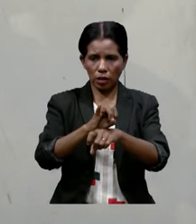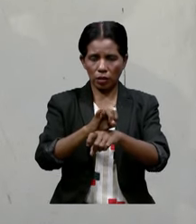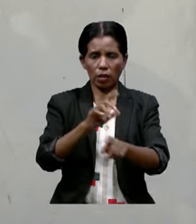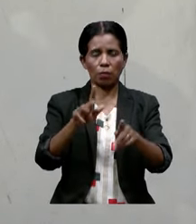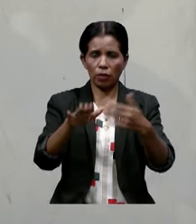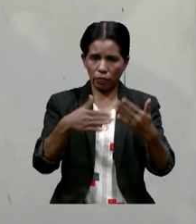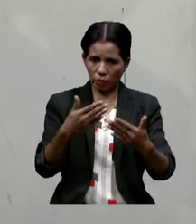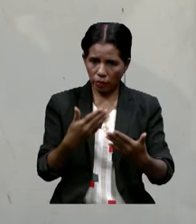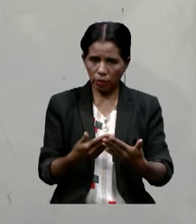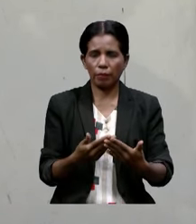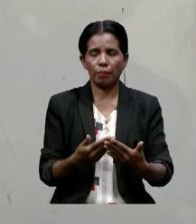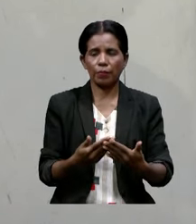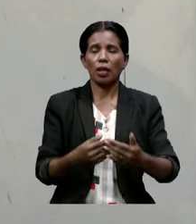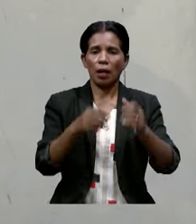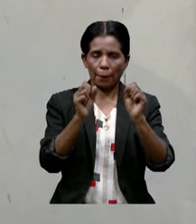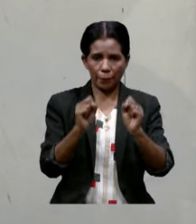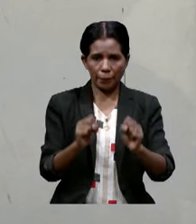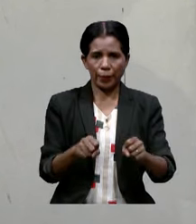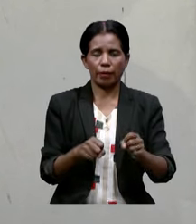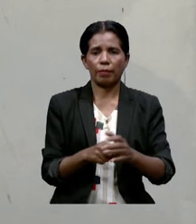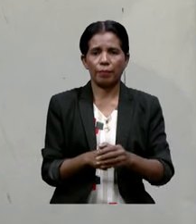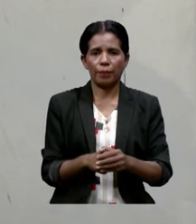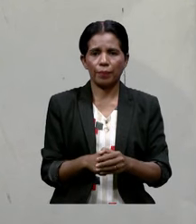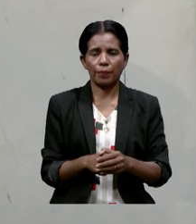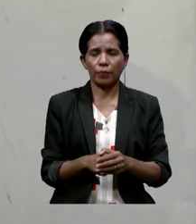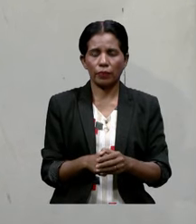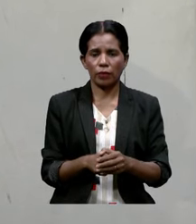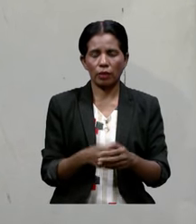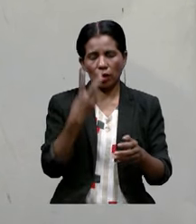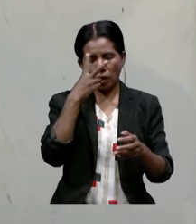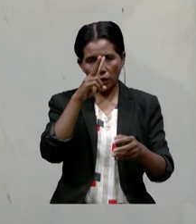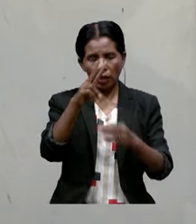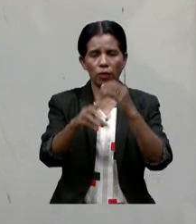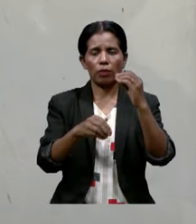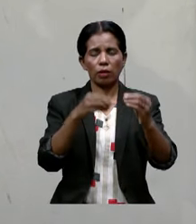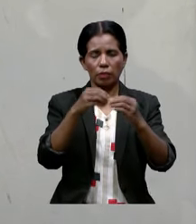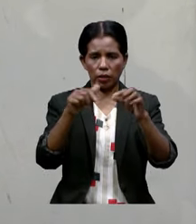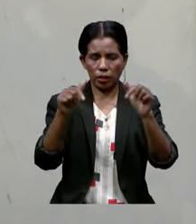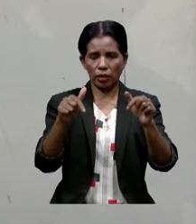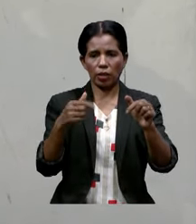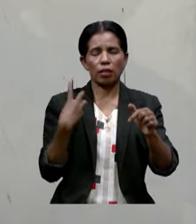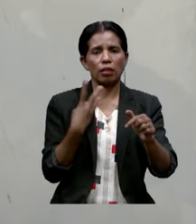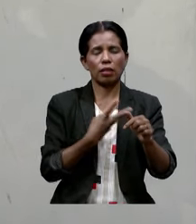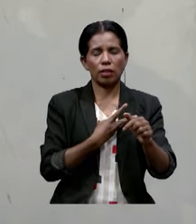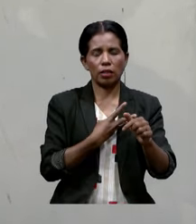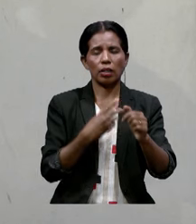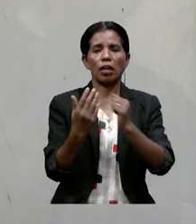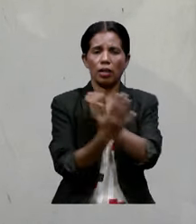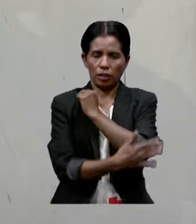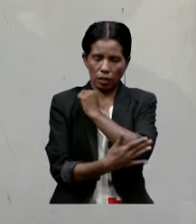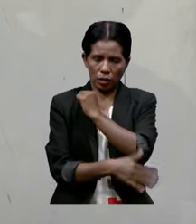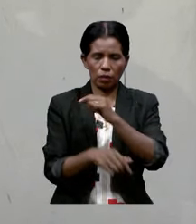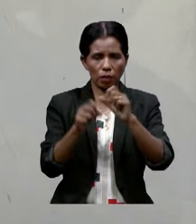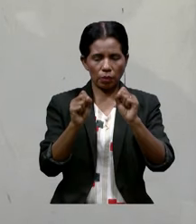mau tuh tu, bela hari aspek itu ne atu nune ite ni país ne,